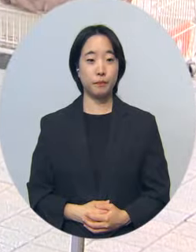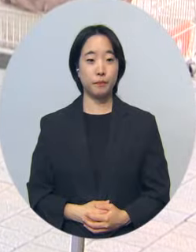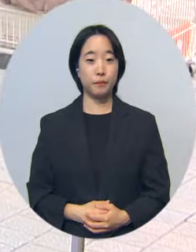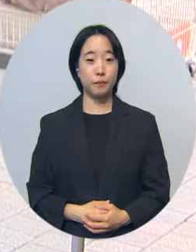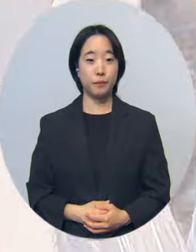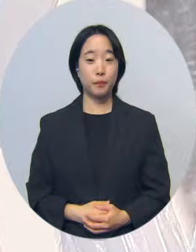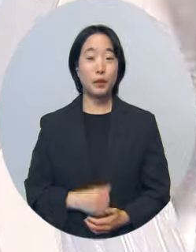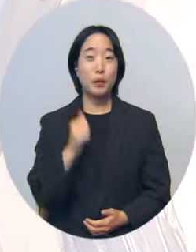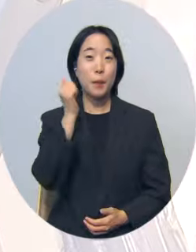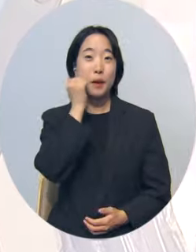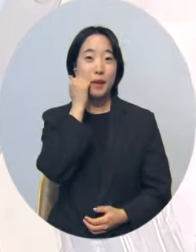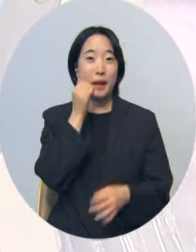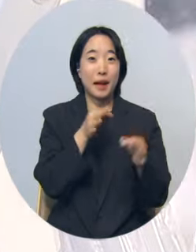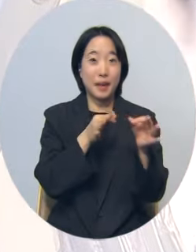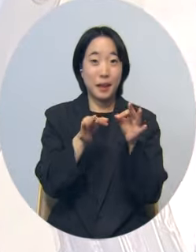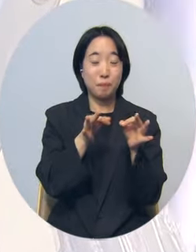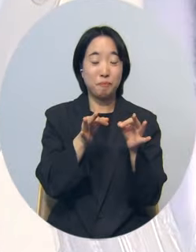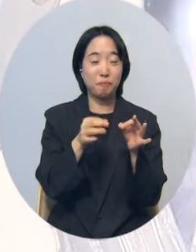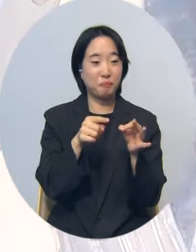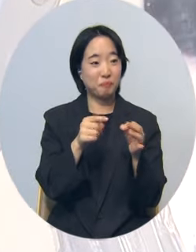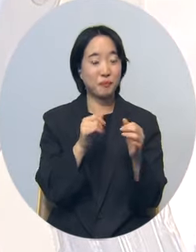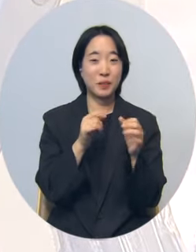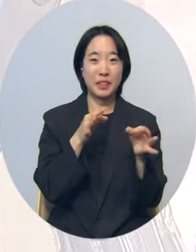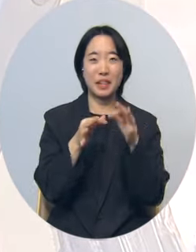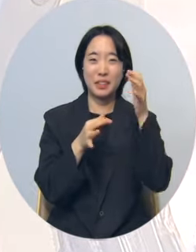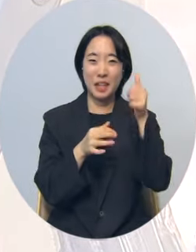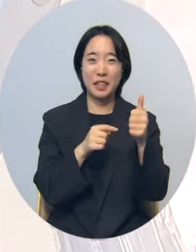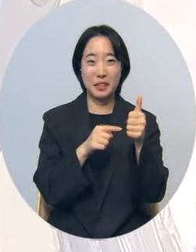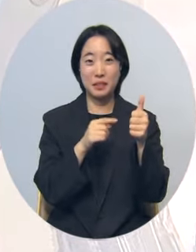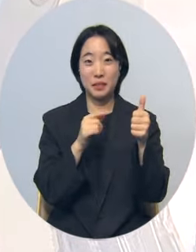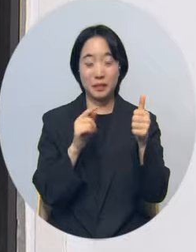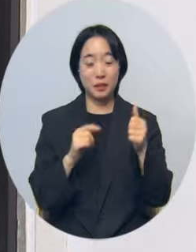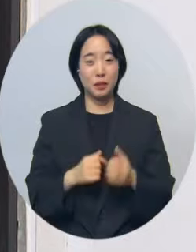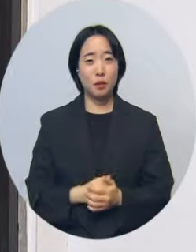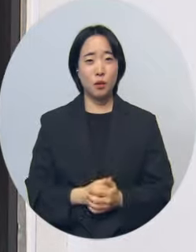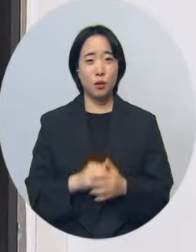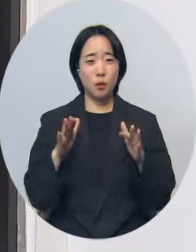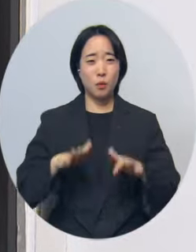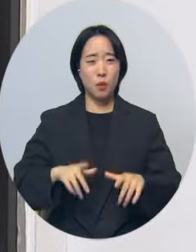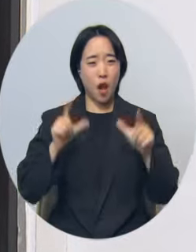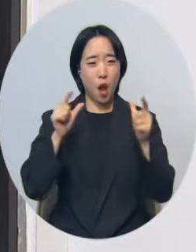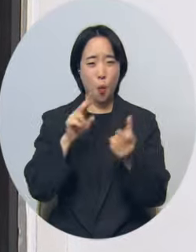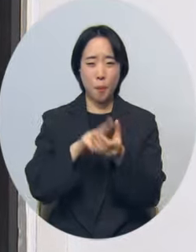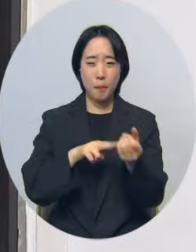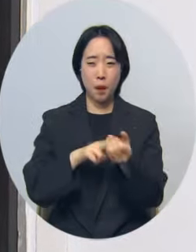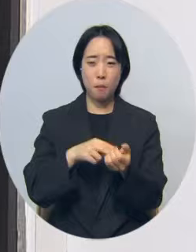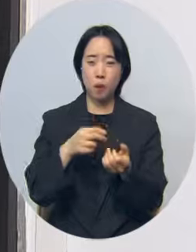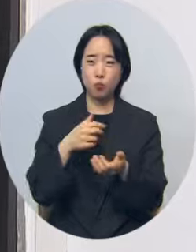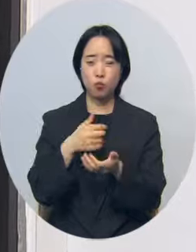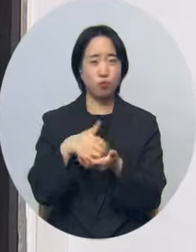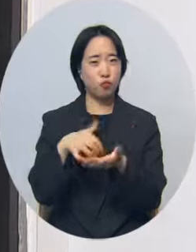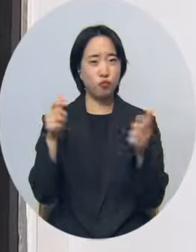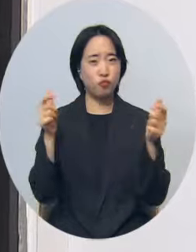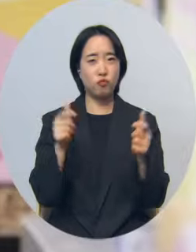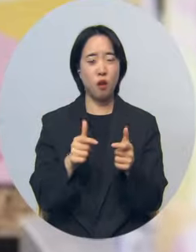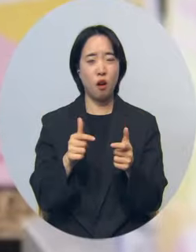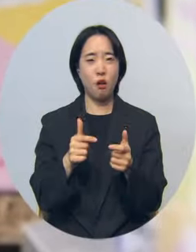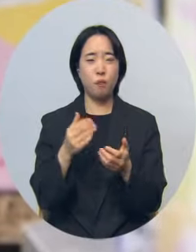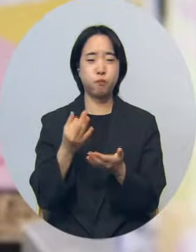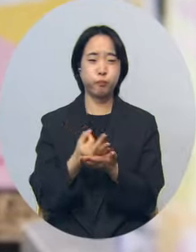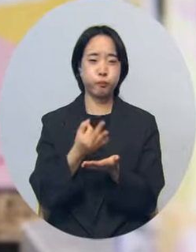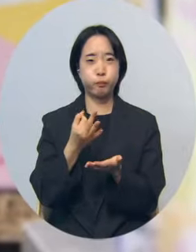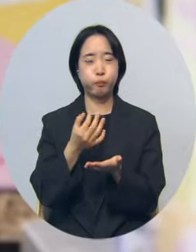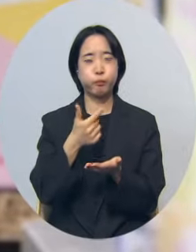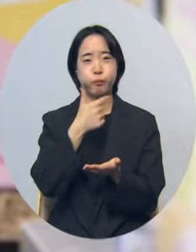5년째 과자 가게를 운영 중인 자영업자 박학수 씨. 올해 초부터 판매량이 눈에 띄게 줄어 걱정입니다. 매출이 항상